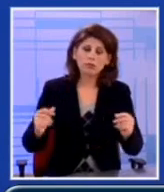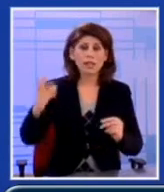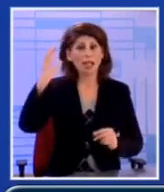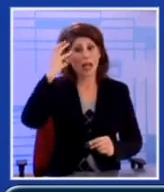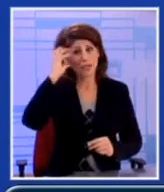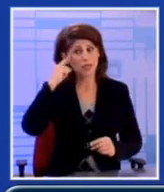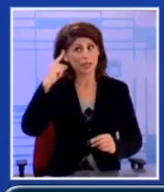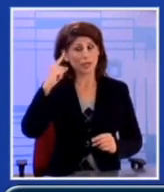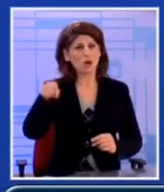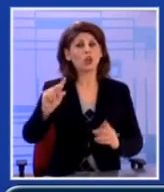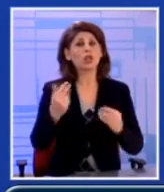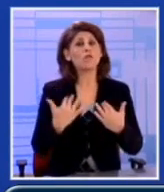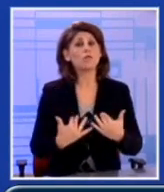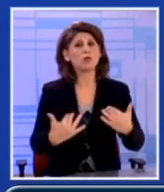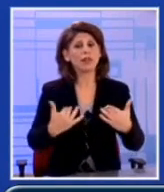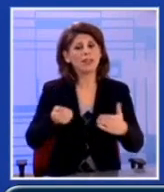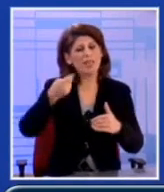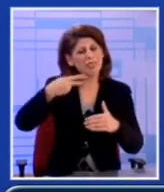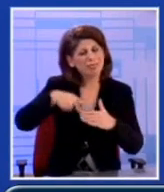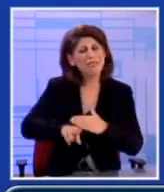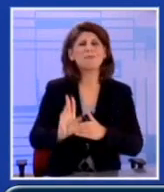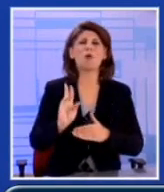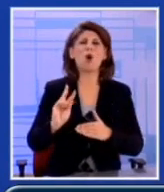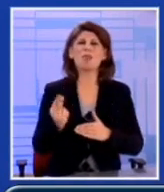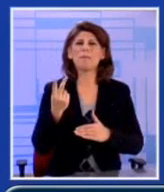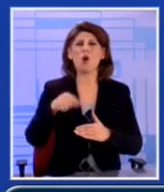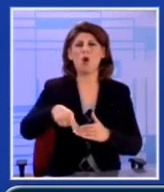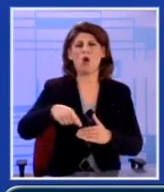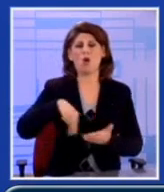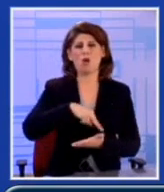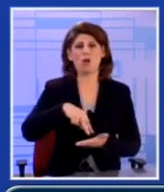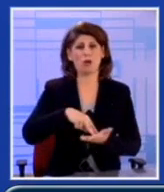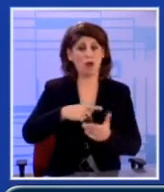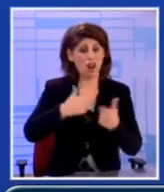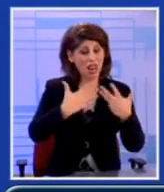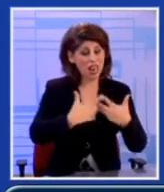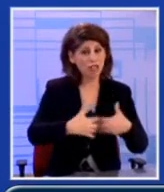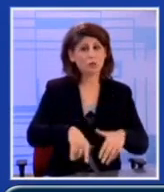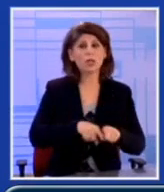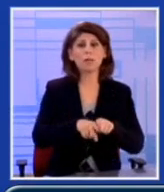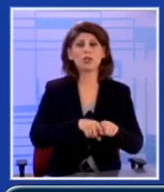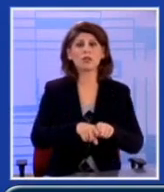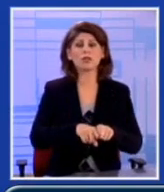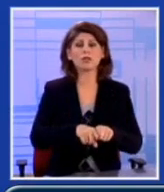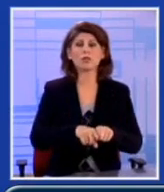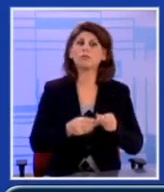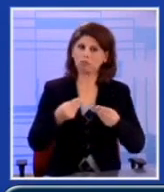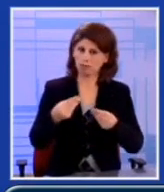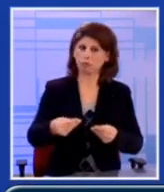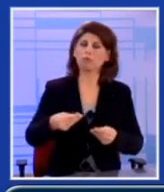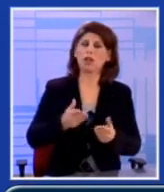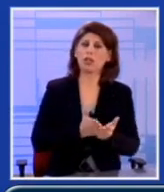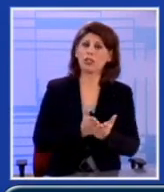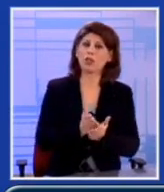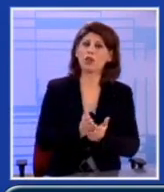ότι η Βουλή έχει έναν διτό ρόλο, έχει και μία λειτουργία που άπτεται της απονομής της